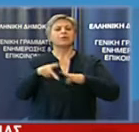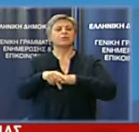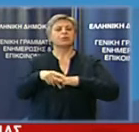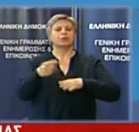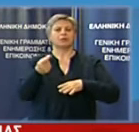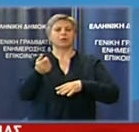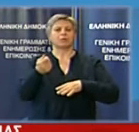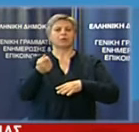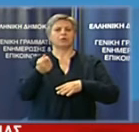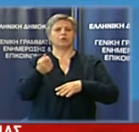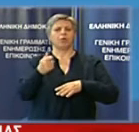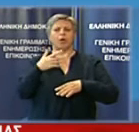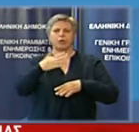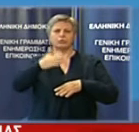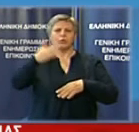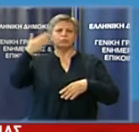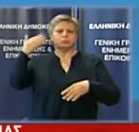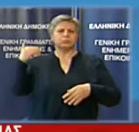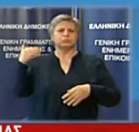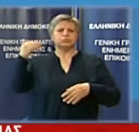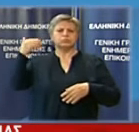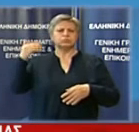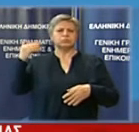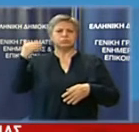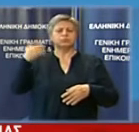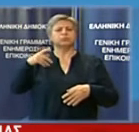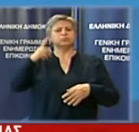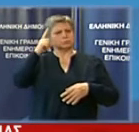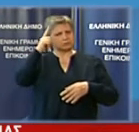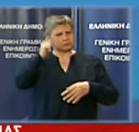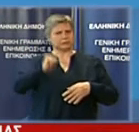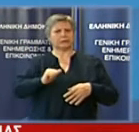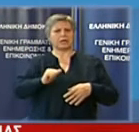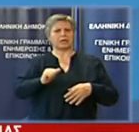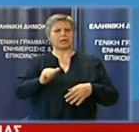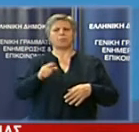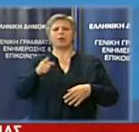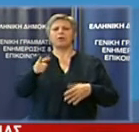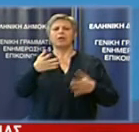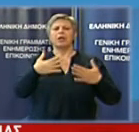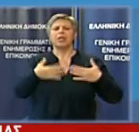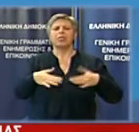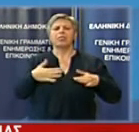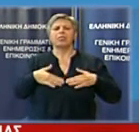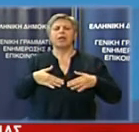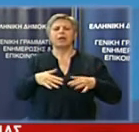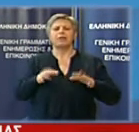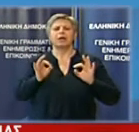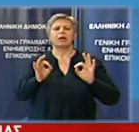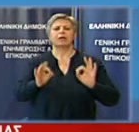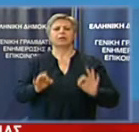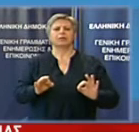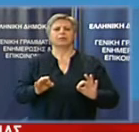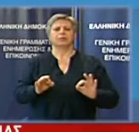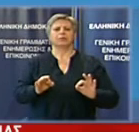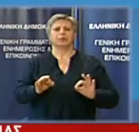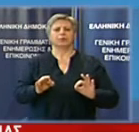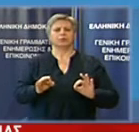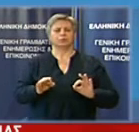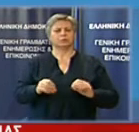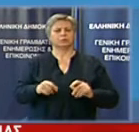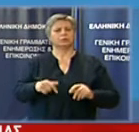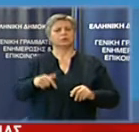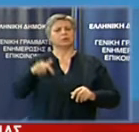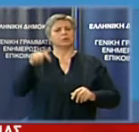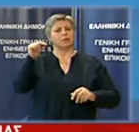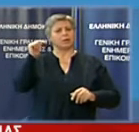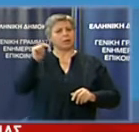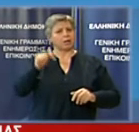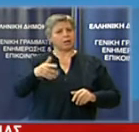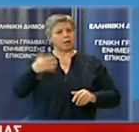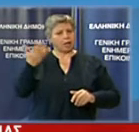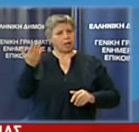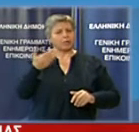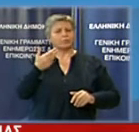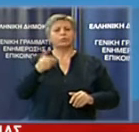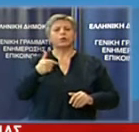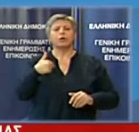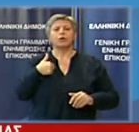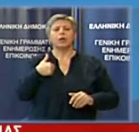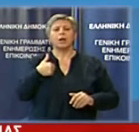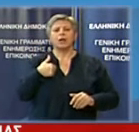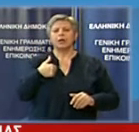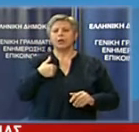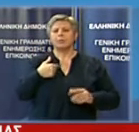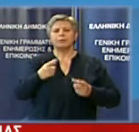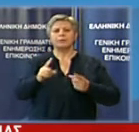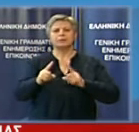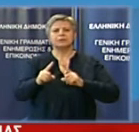θέση του από πάρα πολύ καιρό, από χρόνια, ότι και ήταν σημείο συμφωνίας με το Δουνουτού,